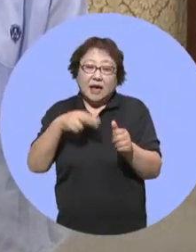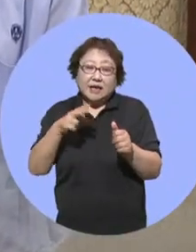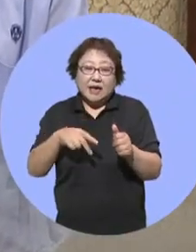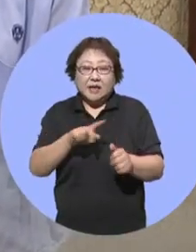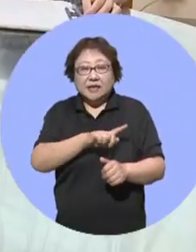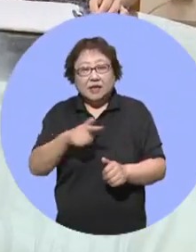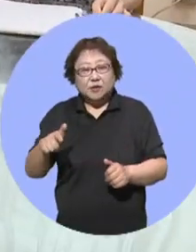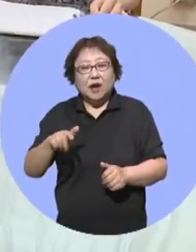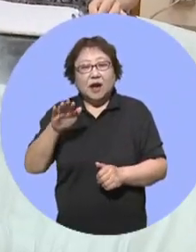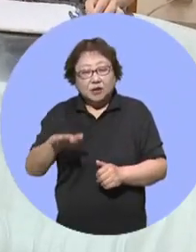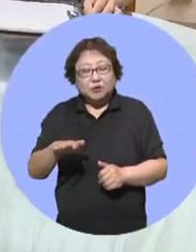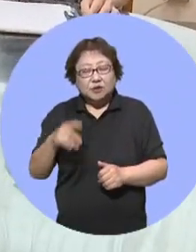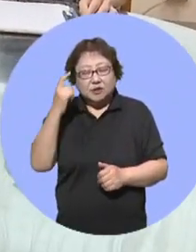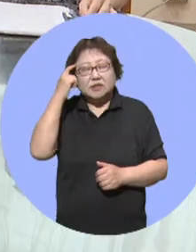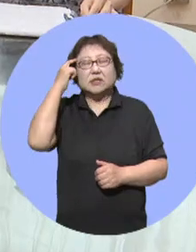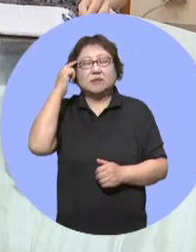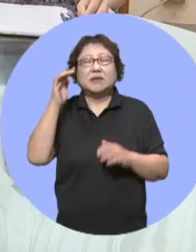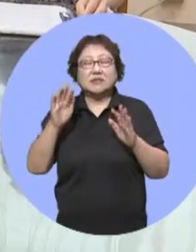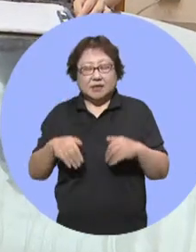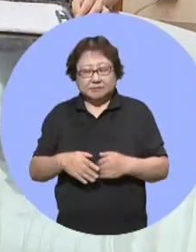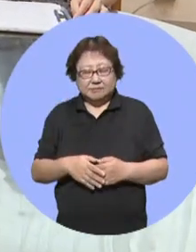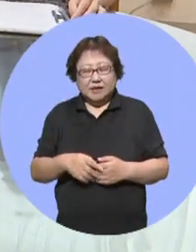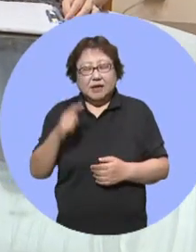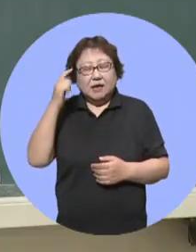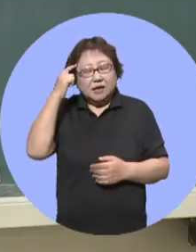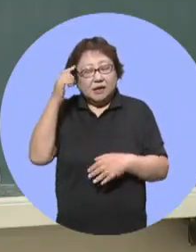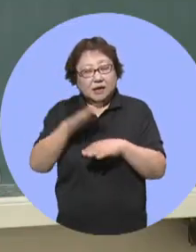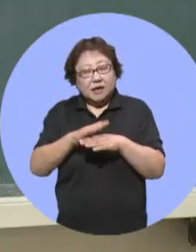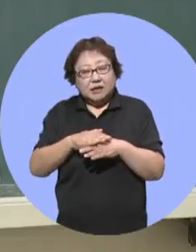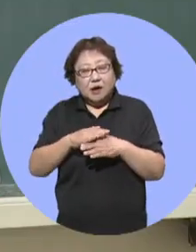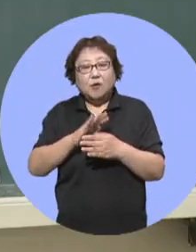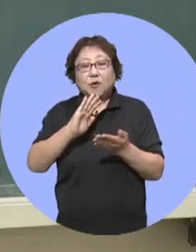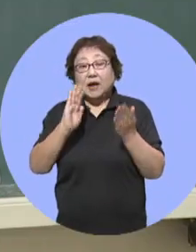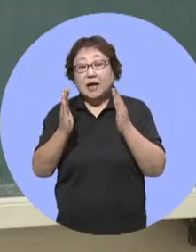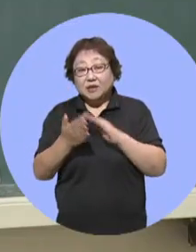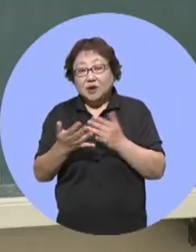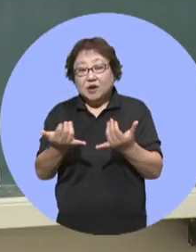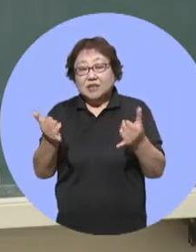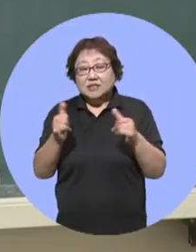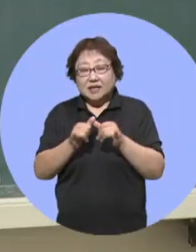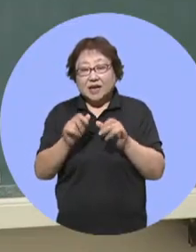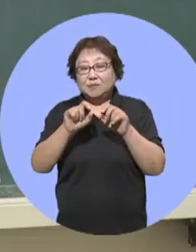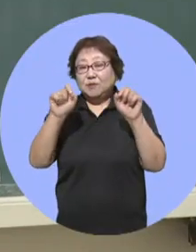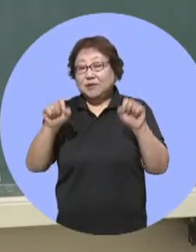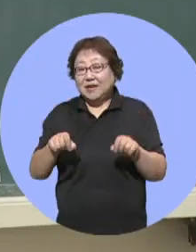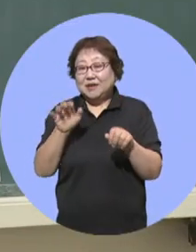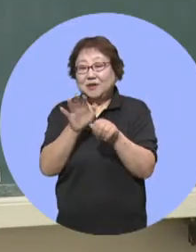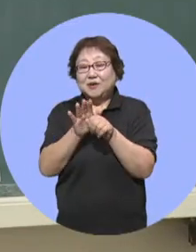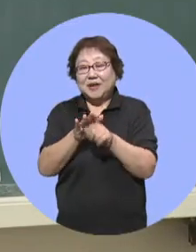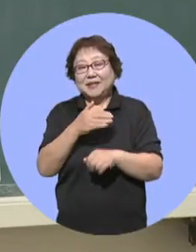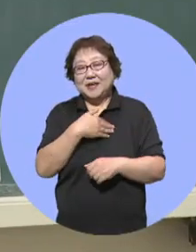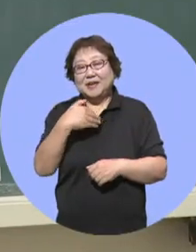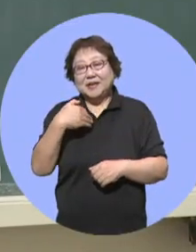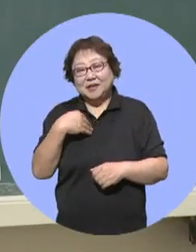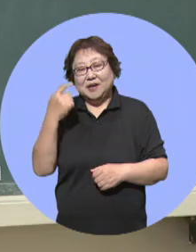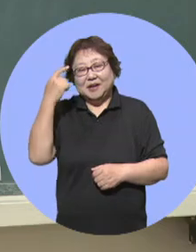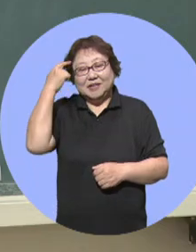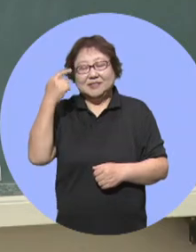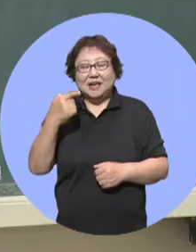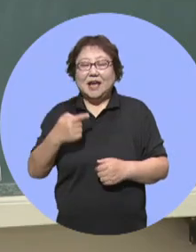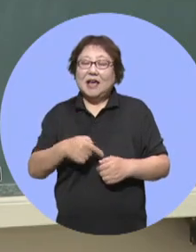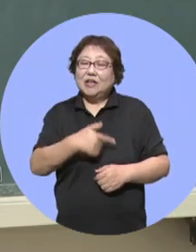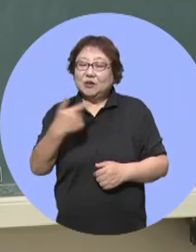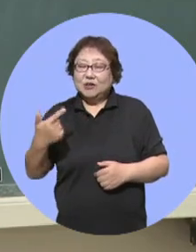ました。ちょっとした意識を変えることで社会問題に貢献できるっていうことを感じて、すごく嬉しかったです。